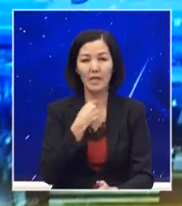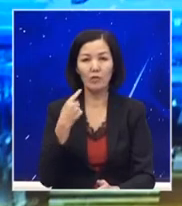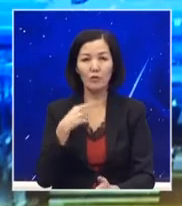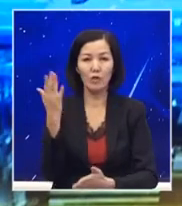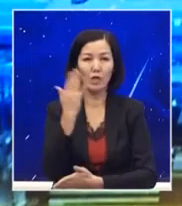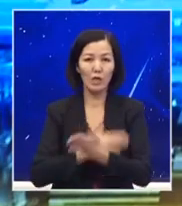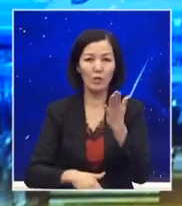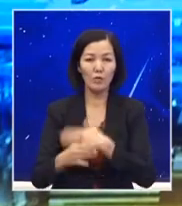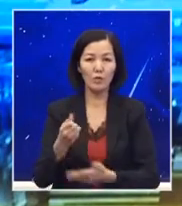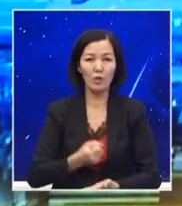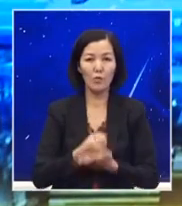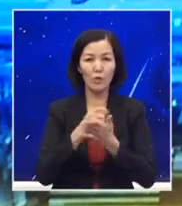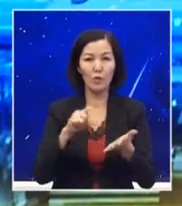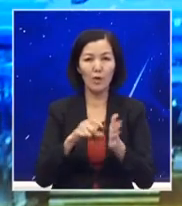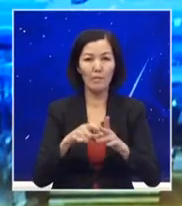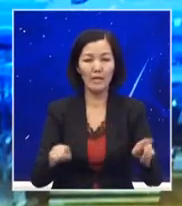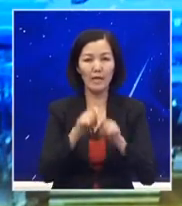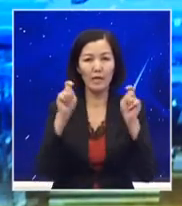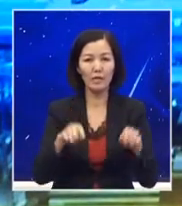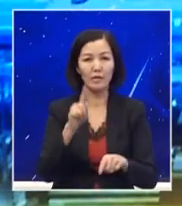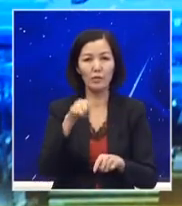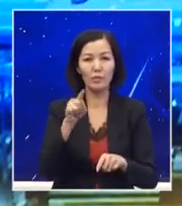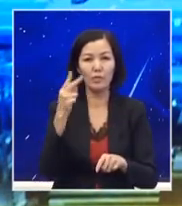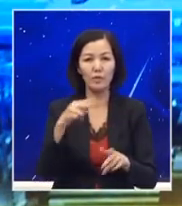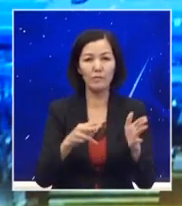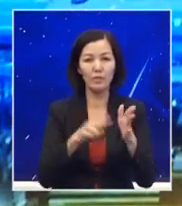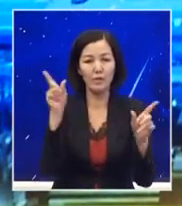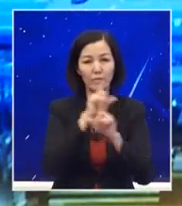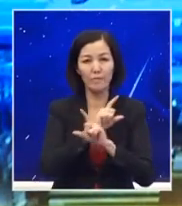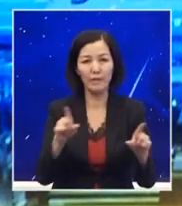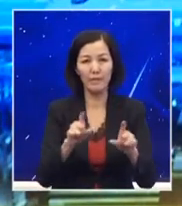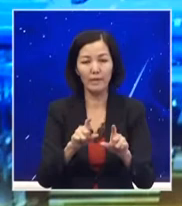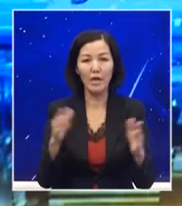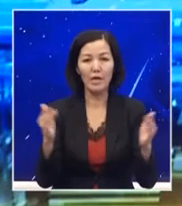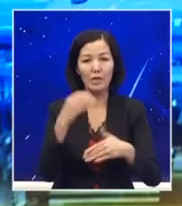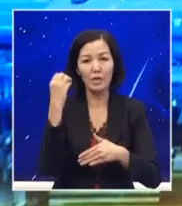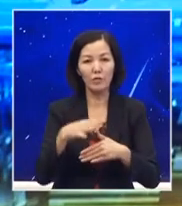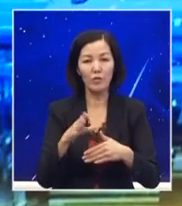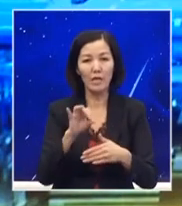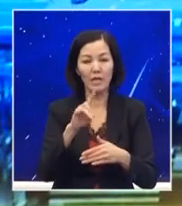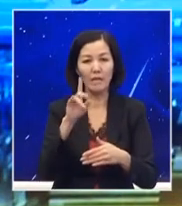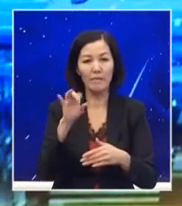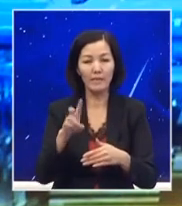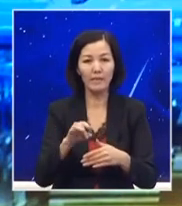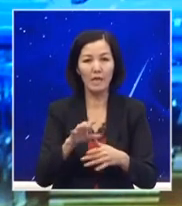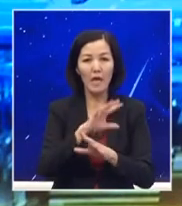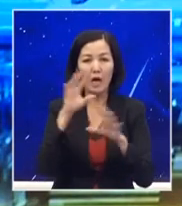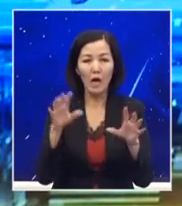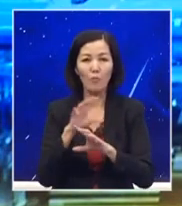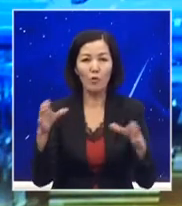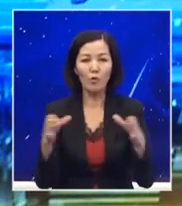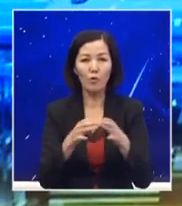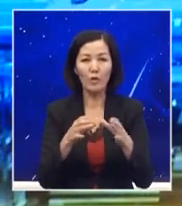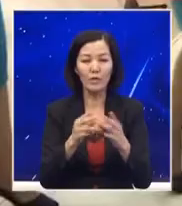Талдықорғанда инклюзияны қолдау кабинет ашылды. Номері 27-ші орта мектеп базасындағы шағын орталық елбасының қамқорлық қоры